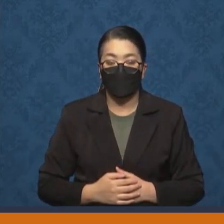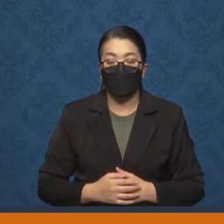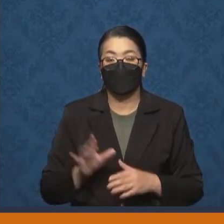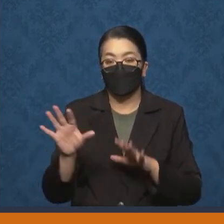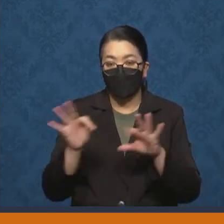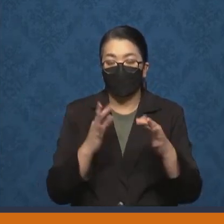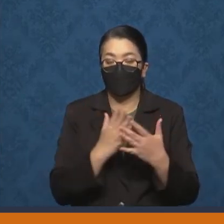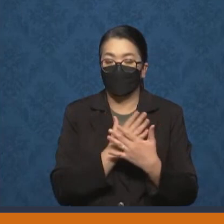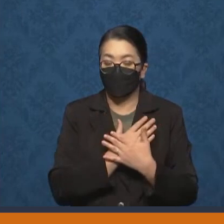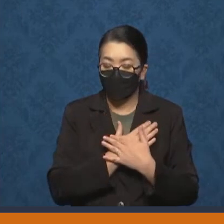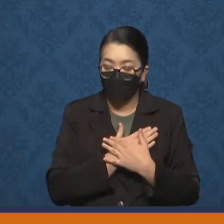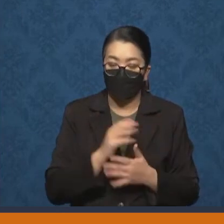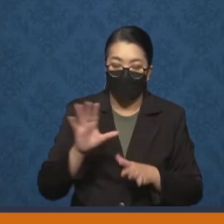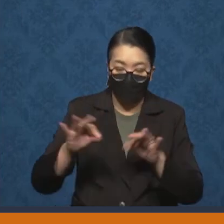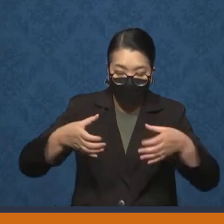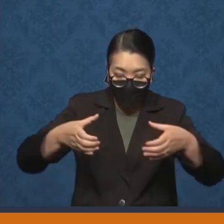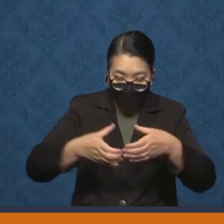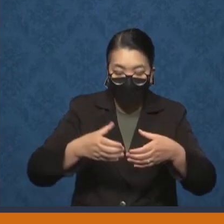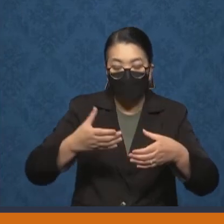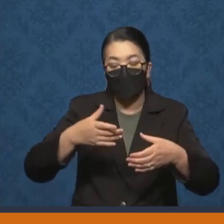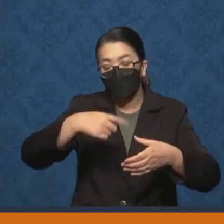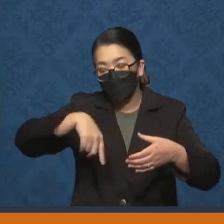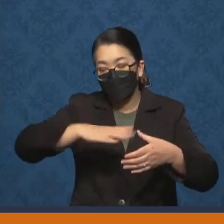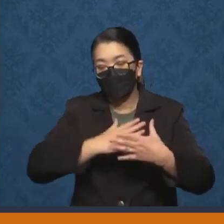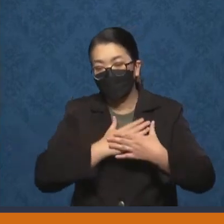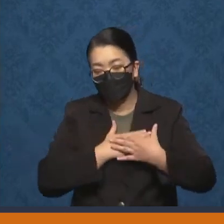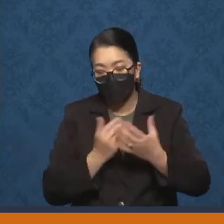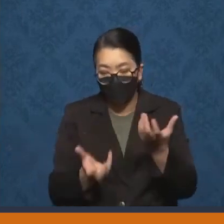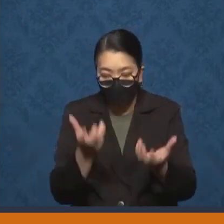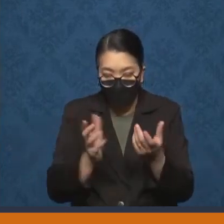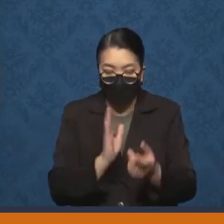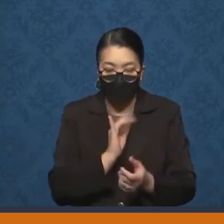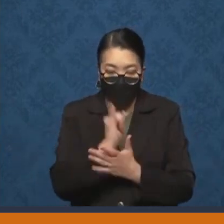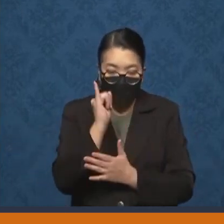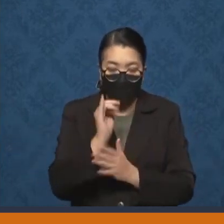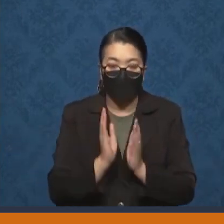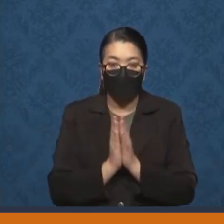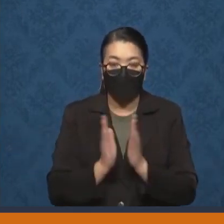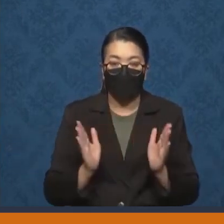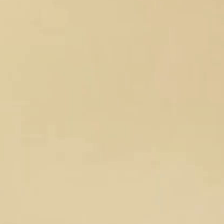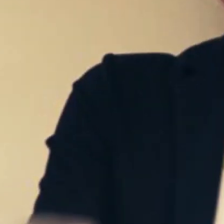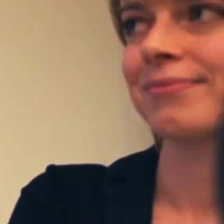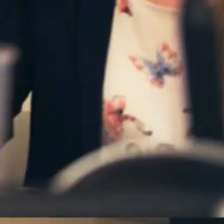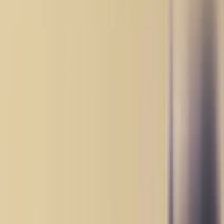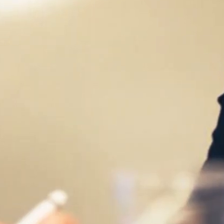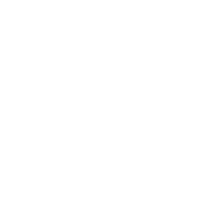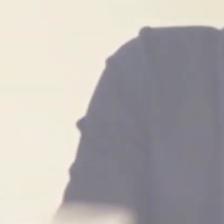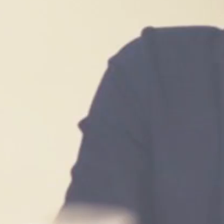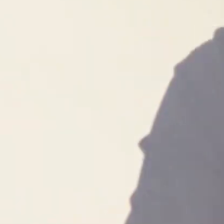นที่รักเลือกพรรคที่ใช่ในสัดส่วนที่ถูกต้องครับขอบคุณครับท่านประธานครับ ครับ